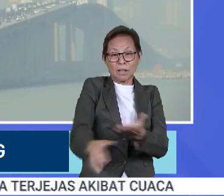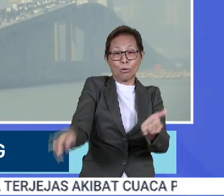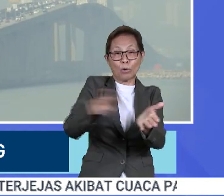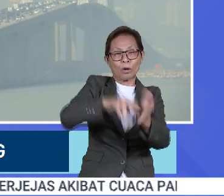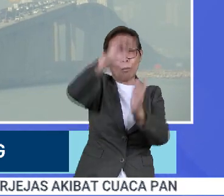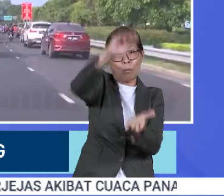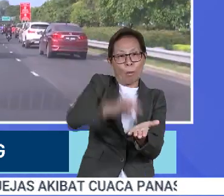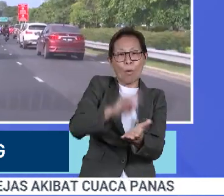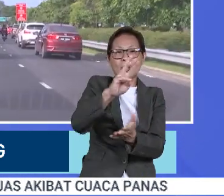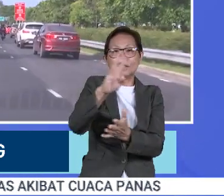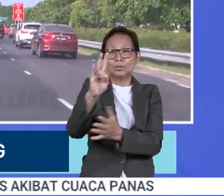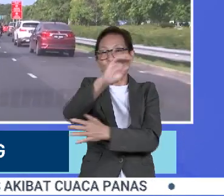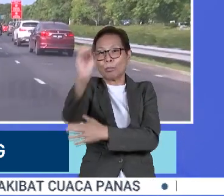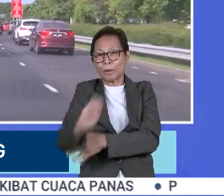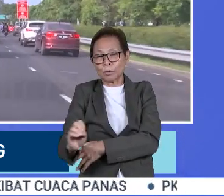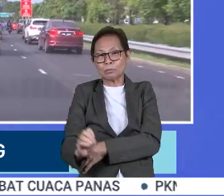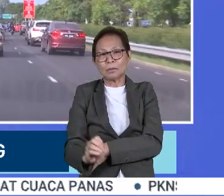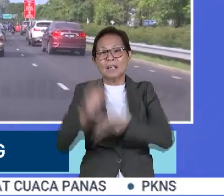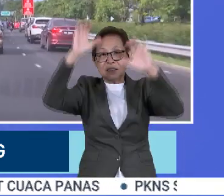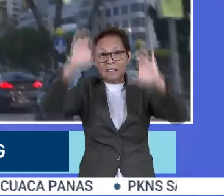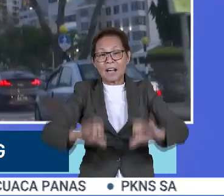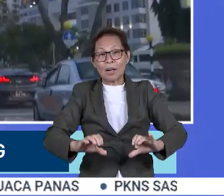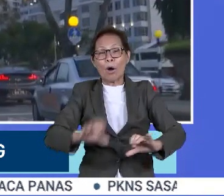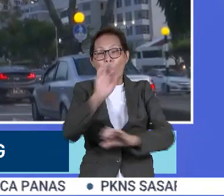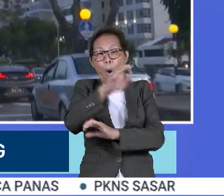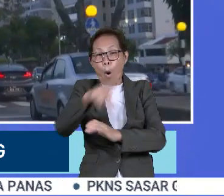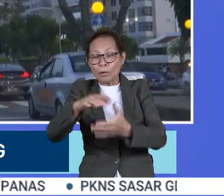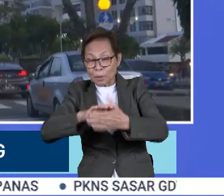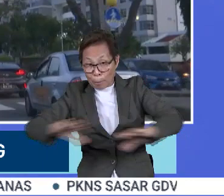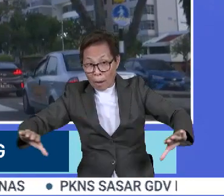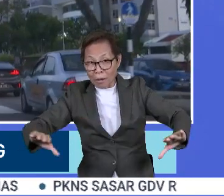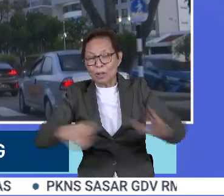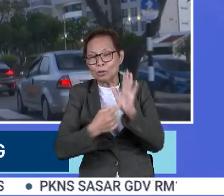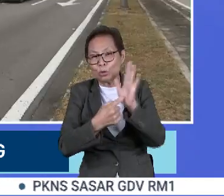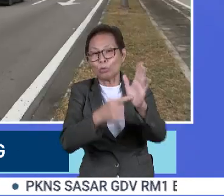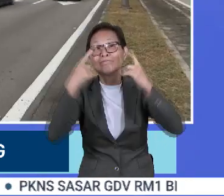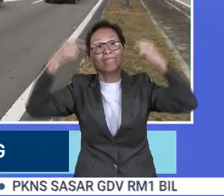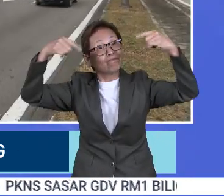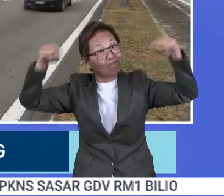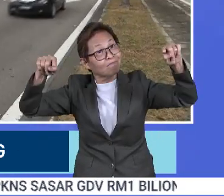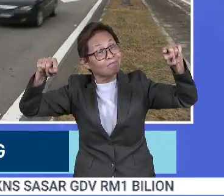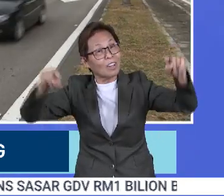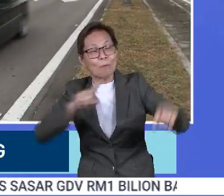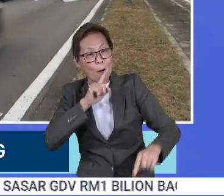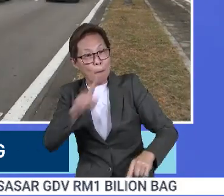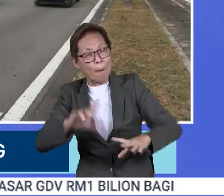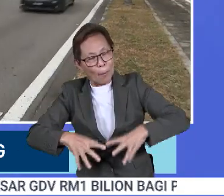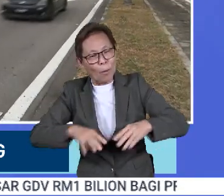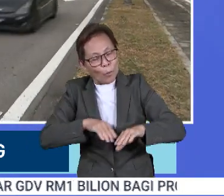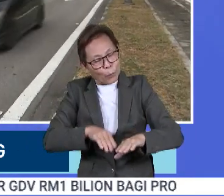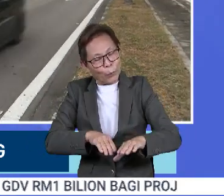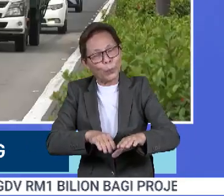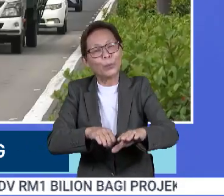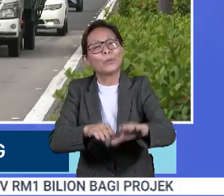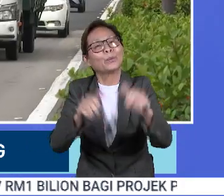penurunan 6700 pendekatan dalam pelaksanaan Ups selamat kali ini juga menunjukkan kejayaan dalam memastikan kelancaran aliran